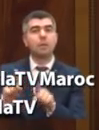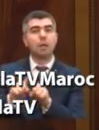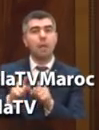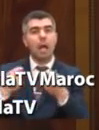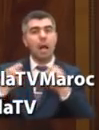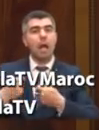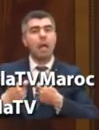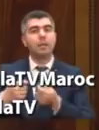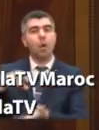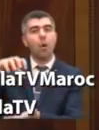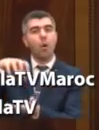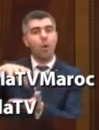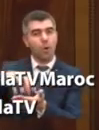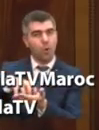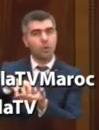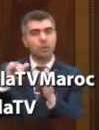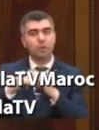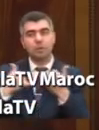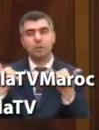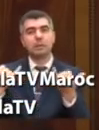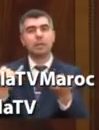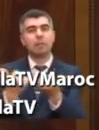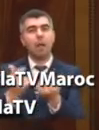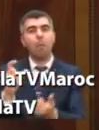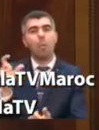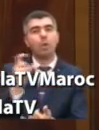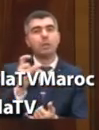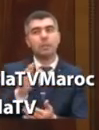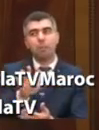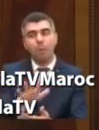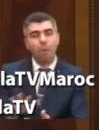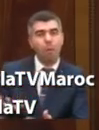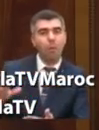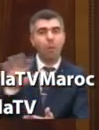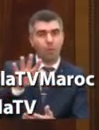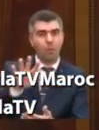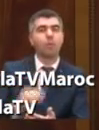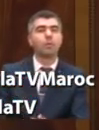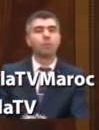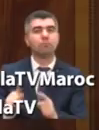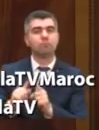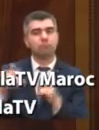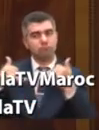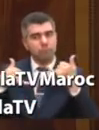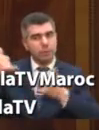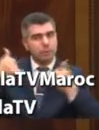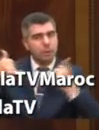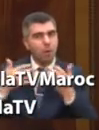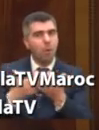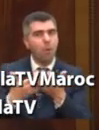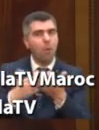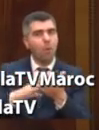تابعة لمنظمة التعاون الإسلامي من خلال الاتصالات التي يجريها